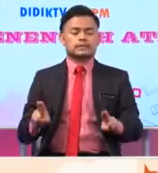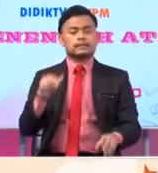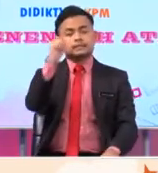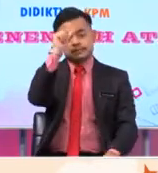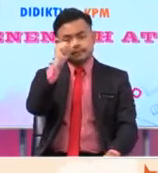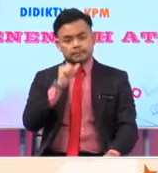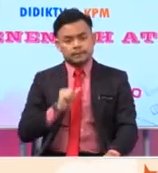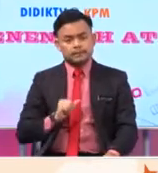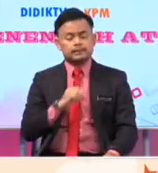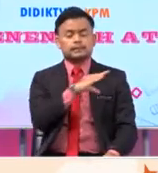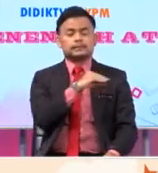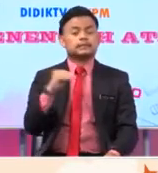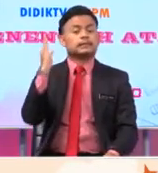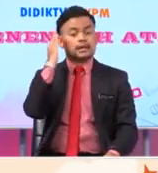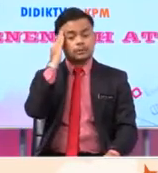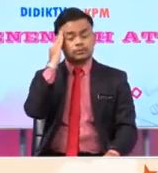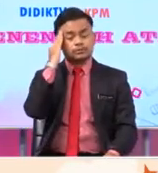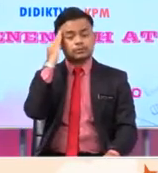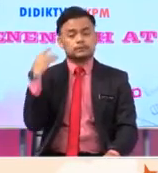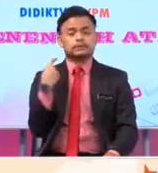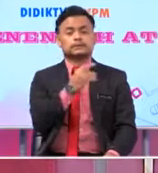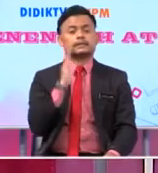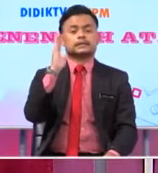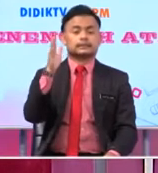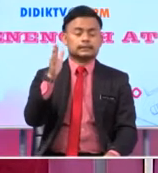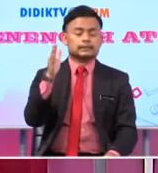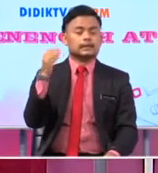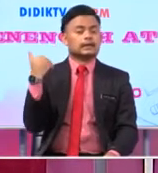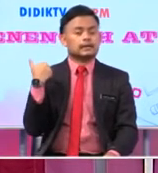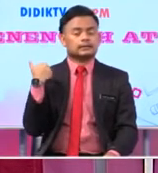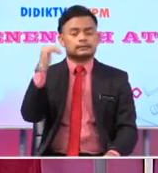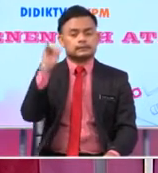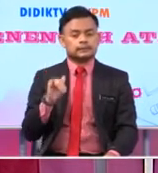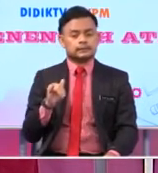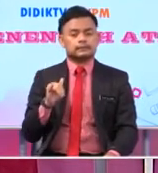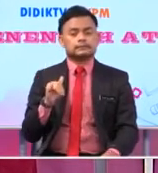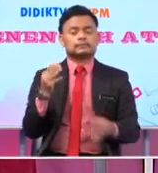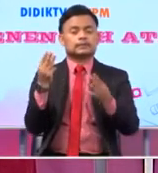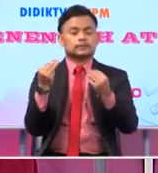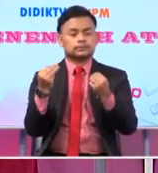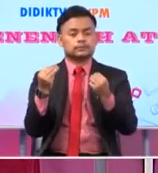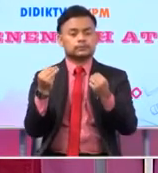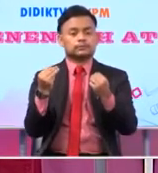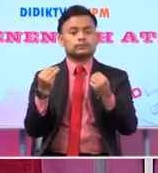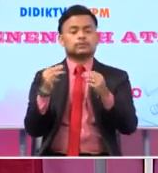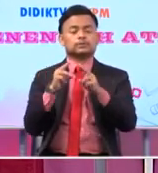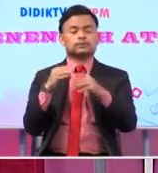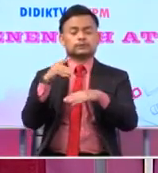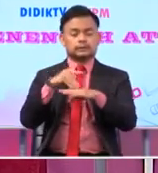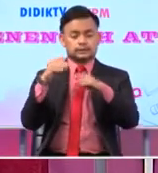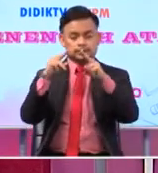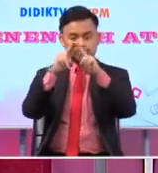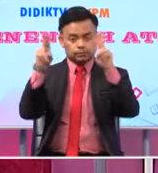kebaikan bisa balik ujian yang kita dapat menyebabkan ha macam kita biar kita selalu Letakkan diuji lah kalau